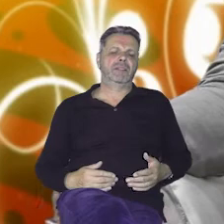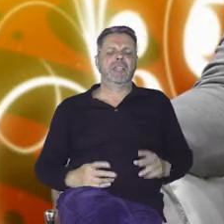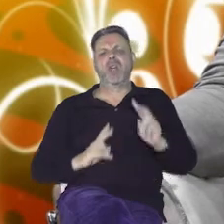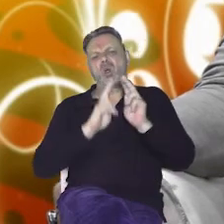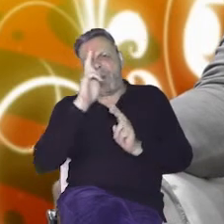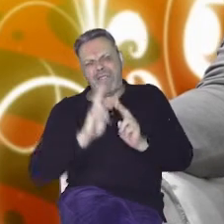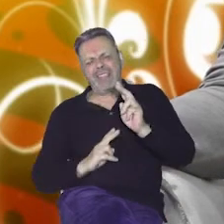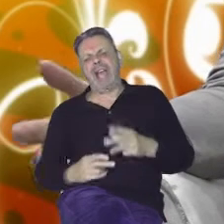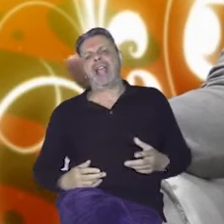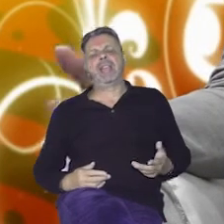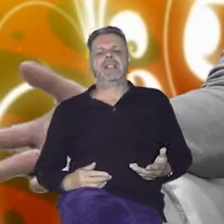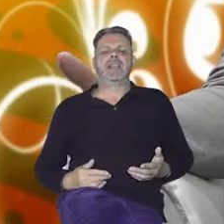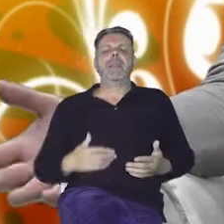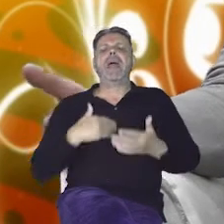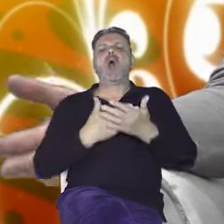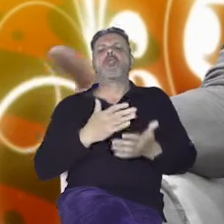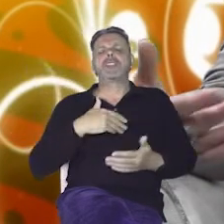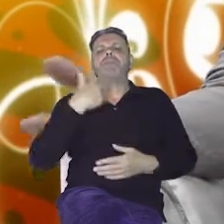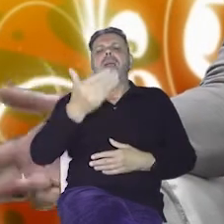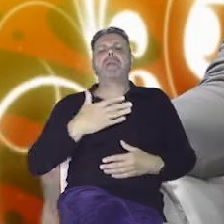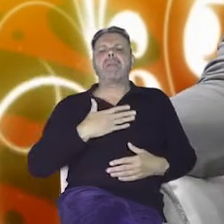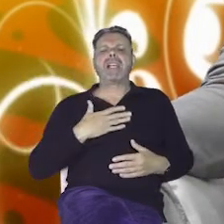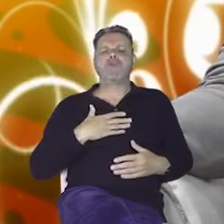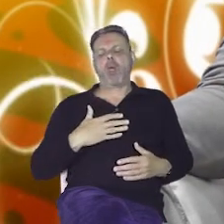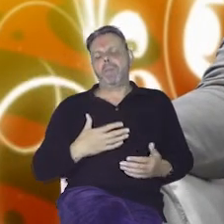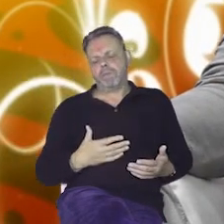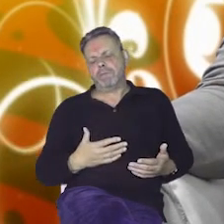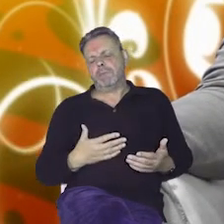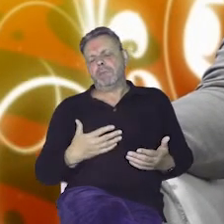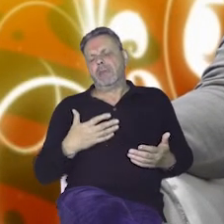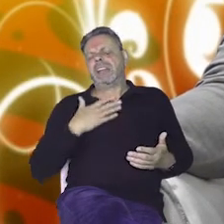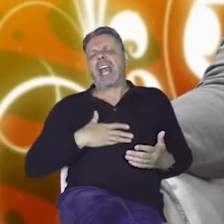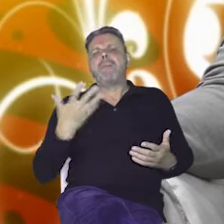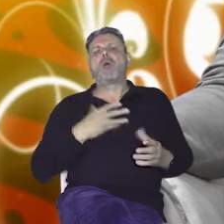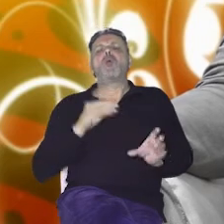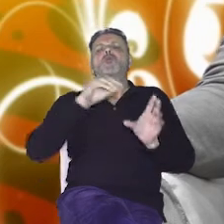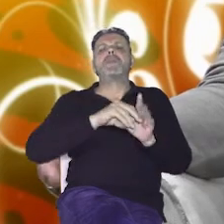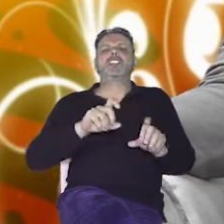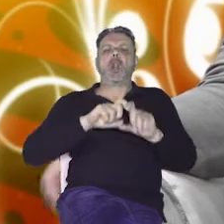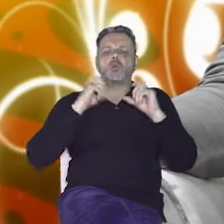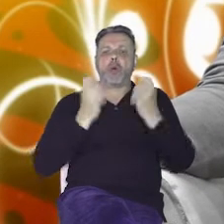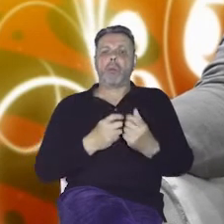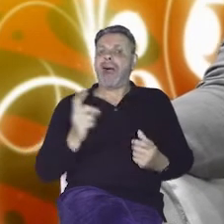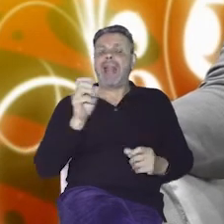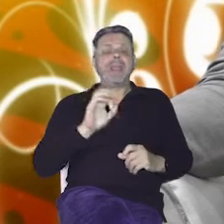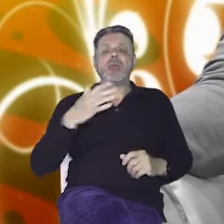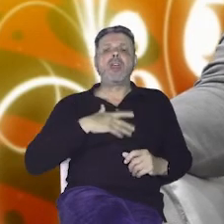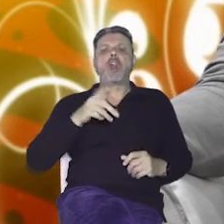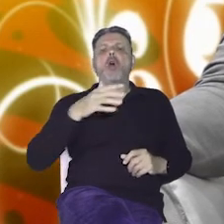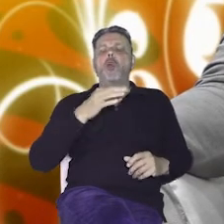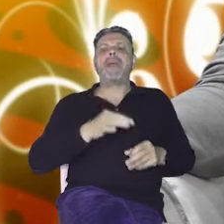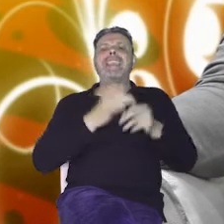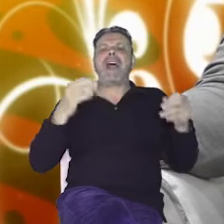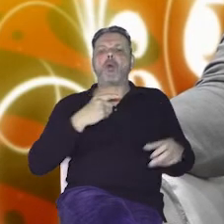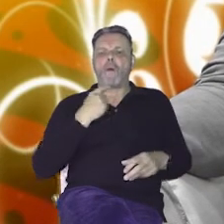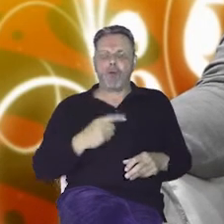komentarima na odnos prema svojim dragima koji su smješteni u domove. Međutim, niko ne želi o tome govoriti javno. U